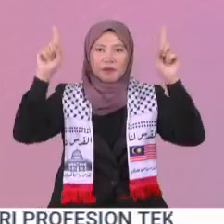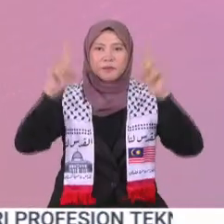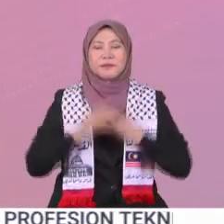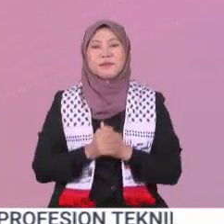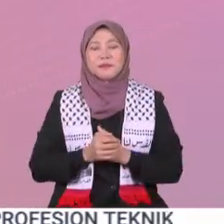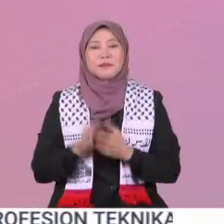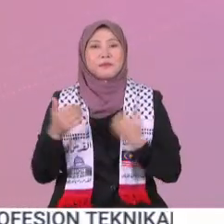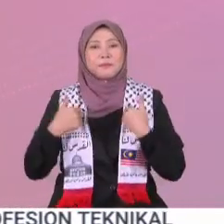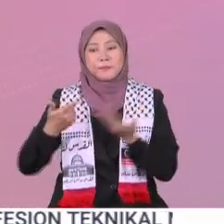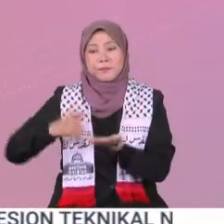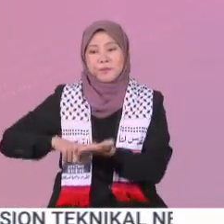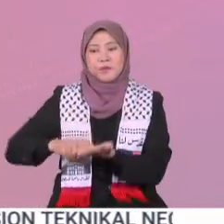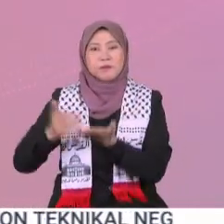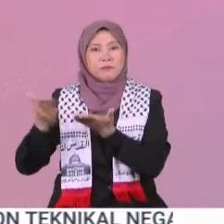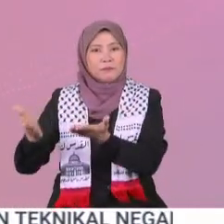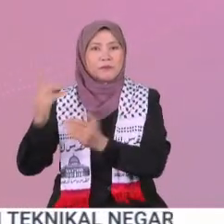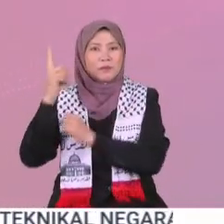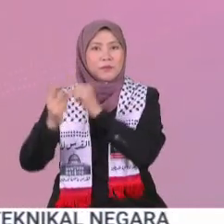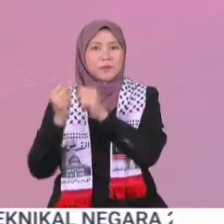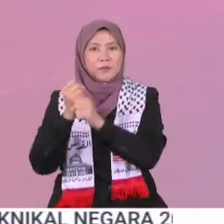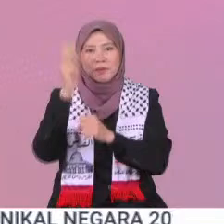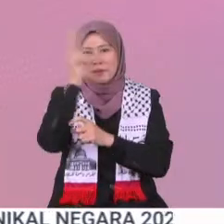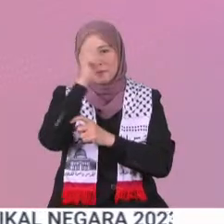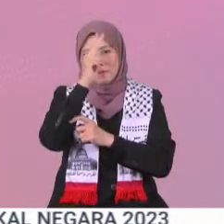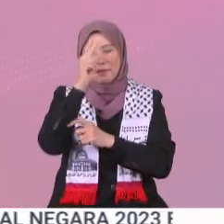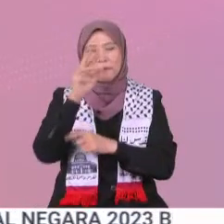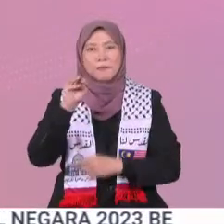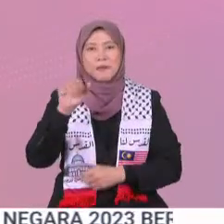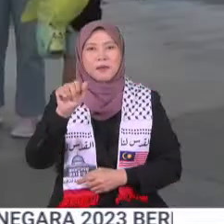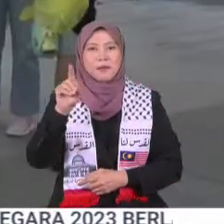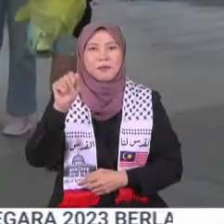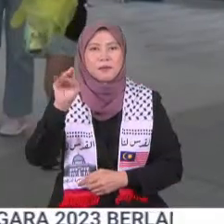mendapatkan reaksi belia sempena setahun Kerajaan Madani.